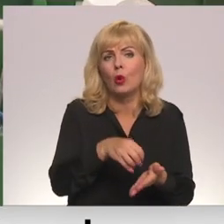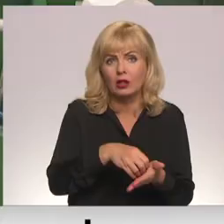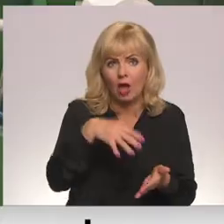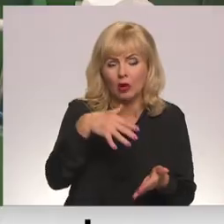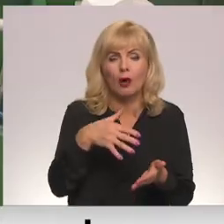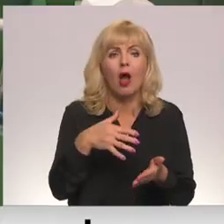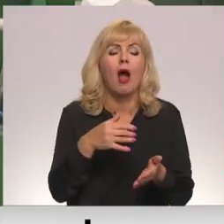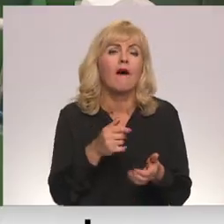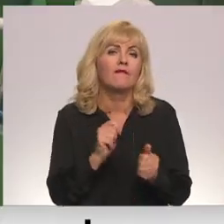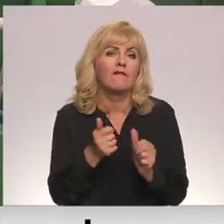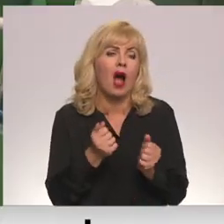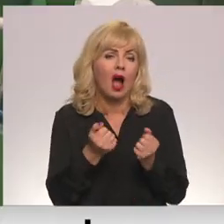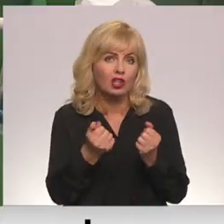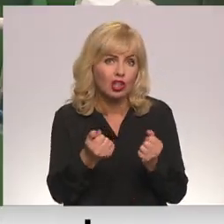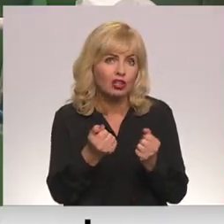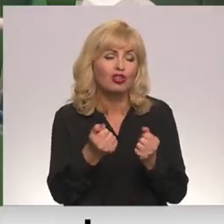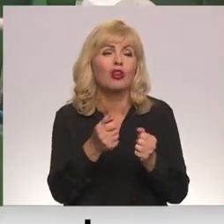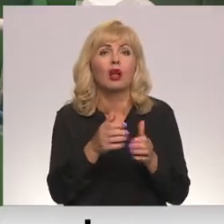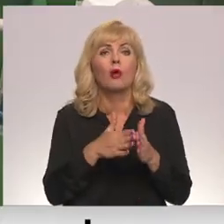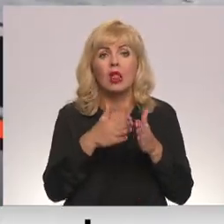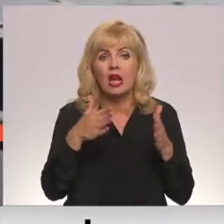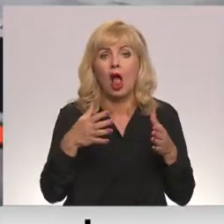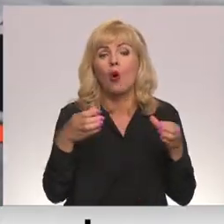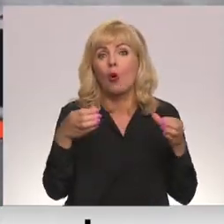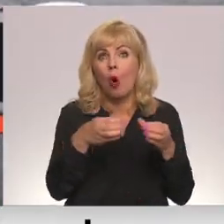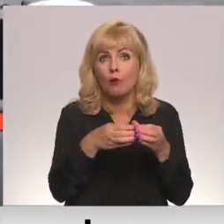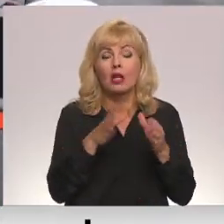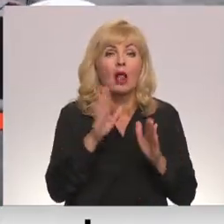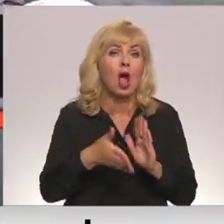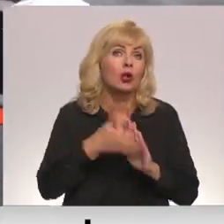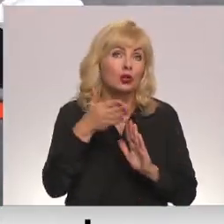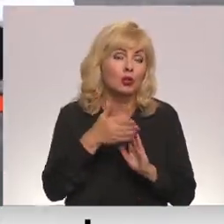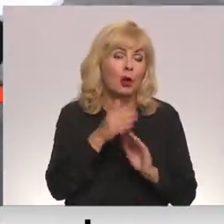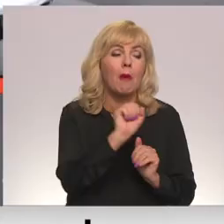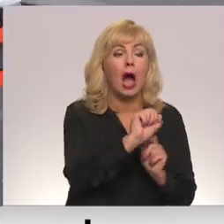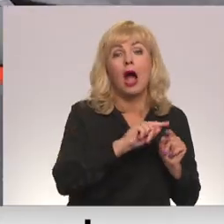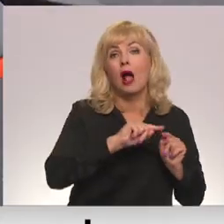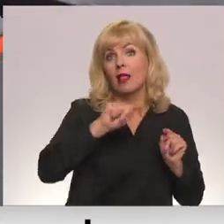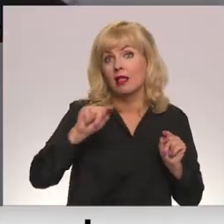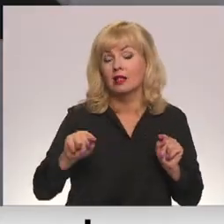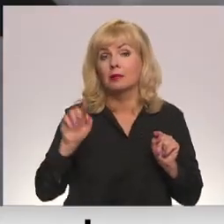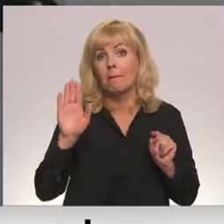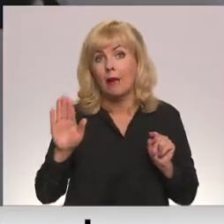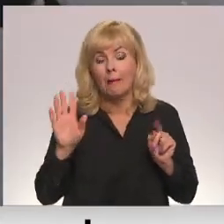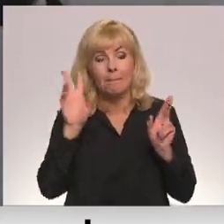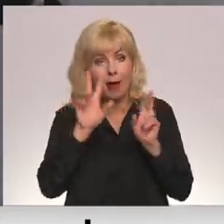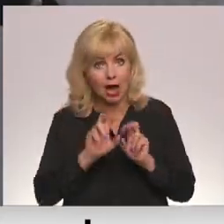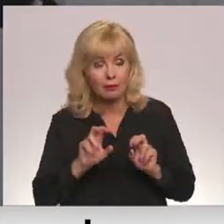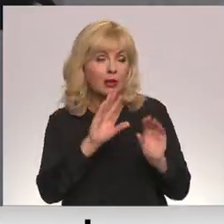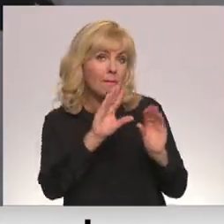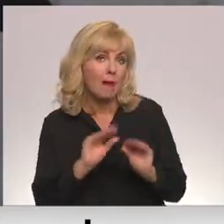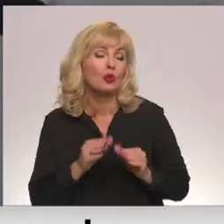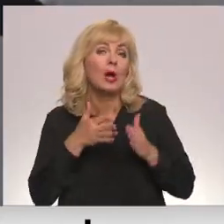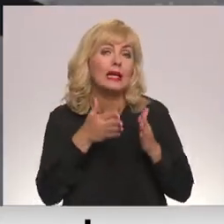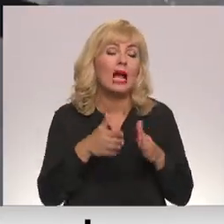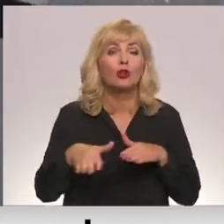to vadīšanai ir nepieciešama arī salīdzinoša liela komanda, lai sekmīgi nokļūtu no punkta A līdz punktam B. Lai mazinātu ietekmi uz